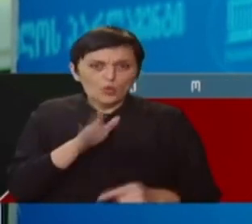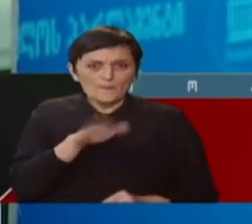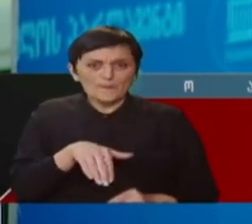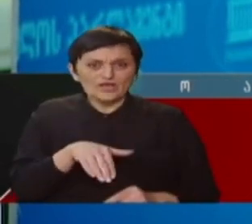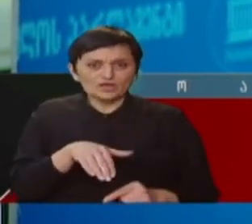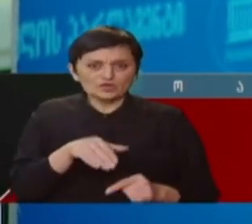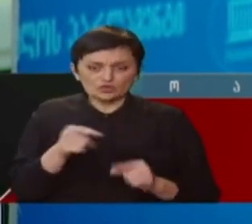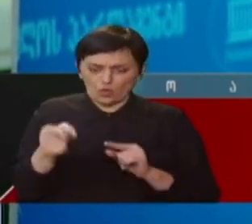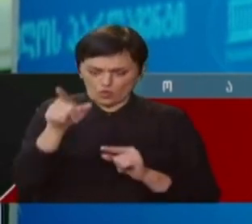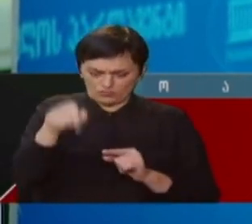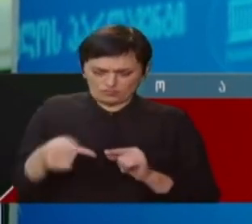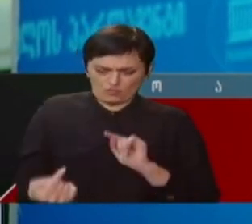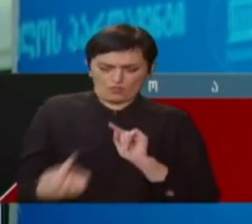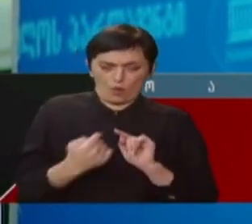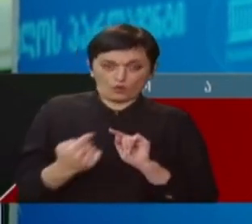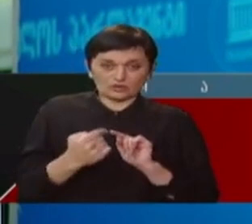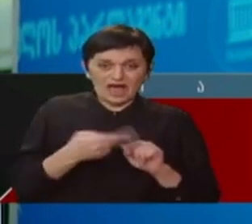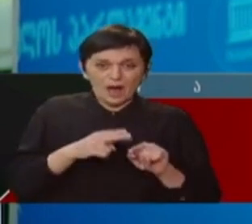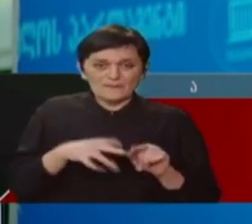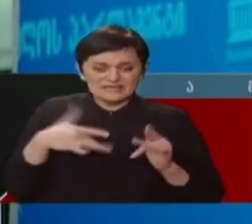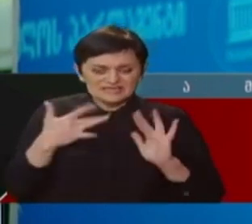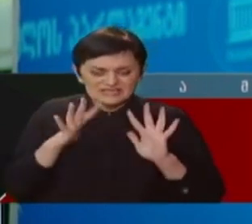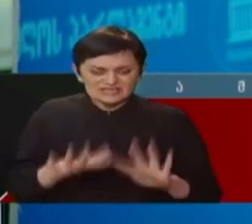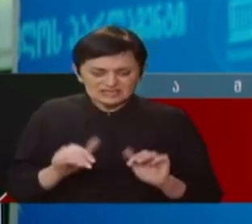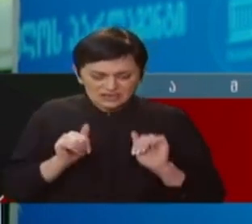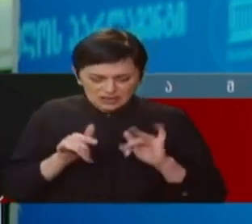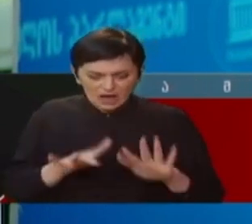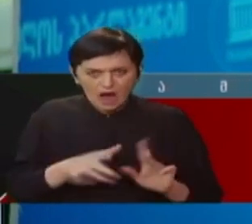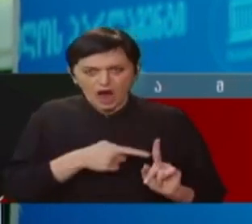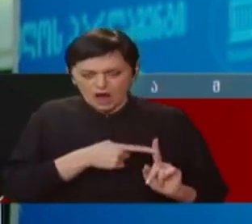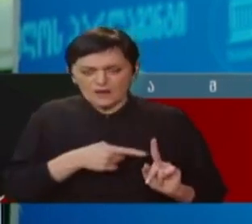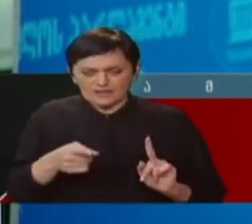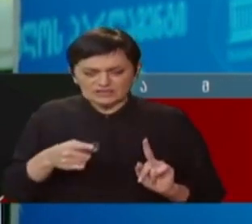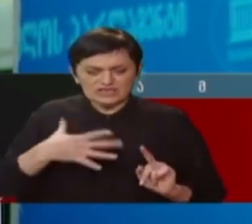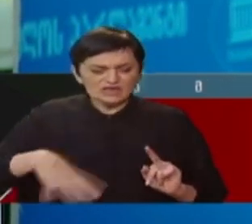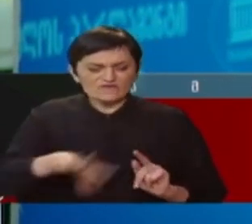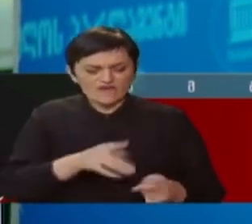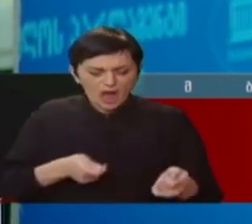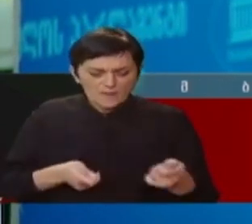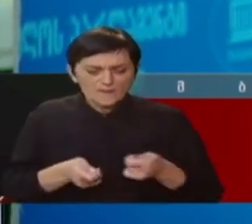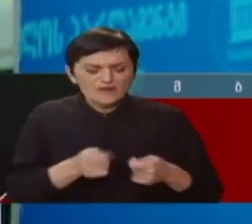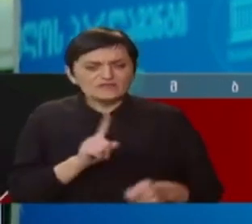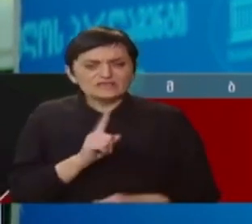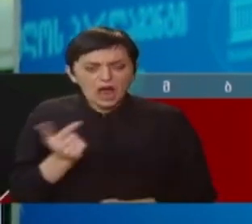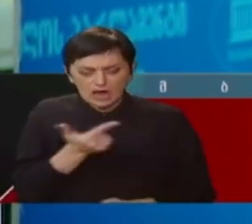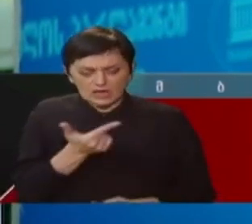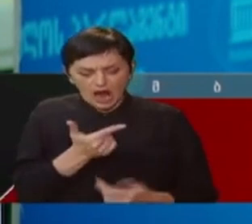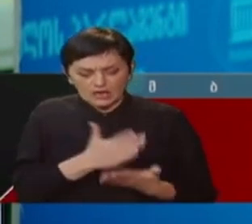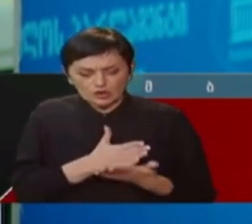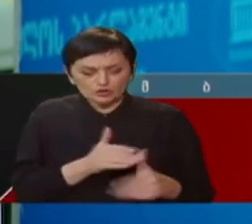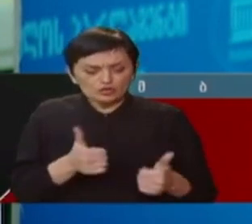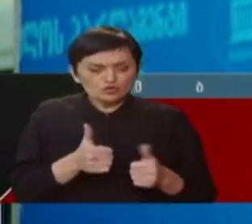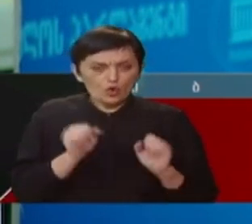შეპყრობილ მოწინააღმდეგესთან და ამ ზიზღის კამპანიით ამდენი ხნის განმავლობაში ქვეყანას მართავთ. რა გარანტია არსებობს, ან როგორ შეიძლება